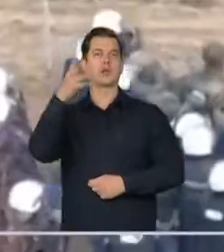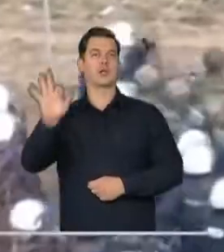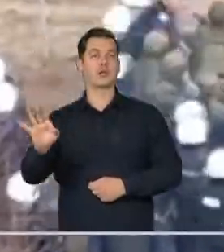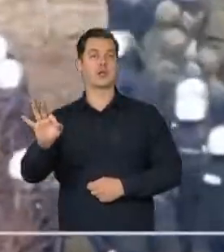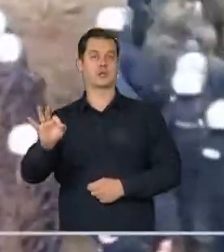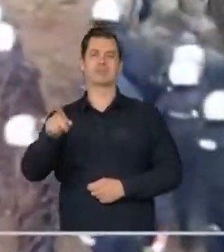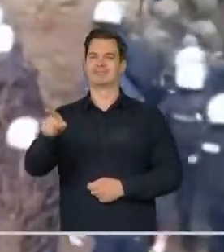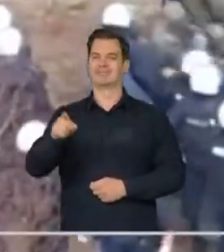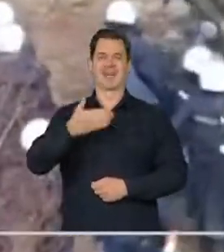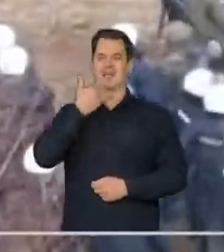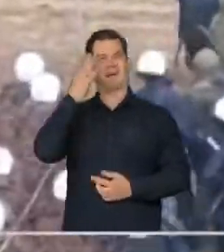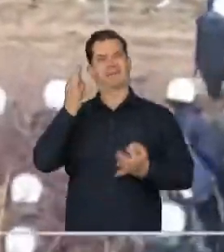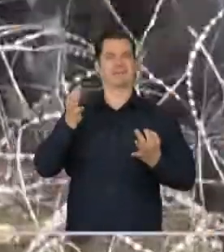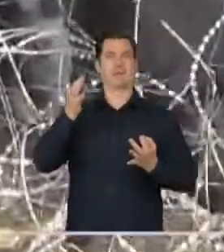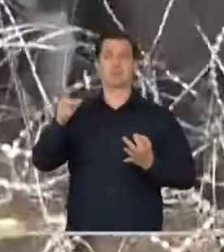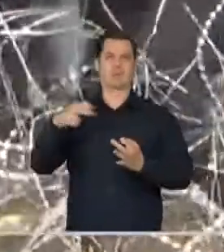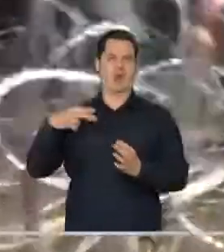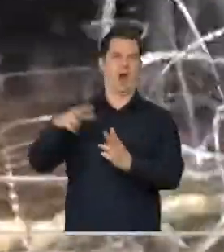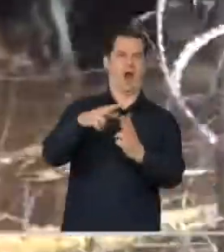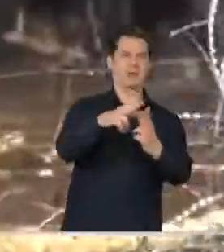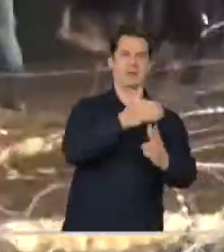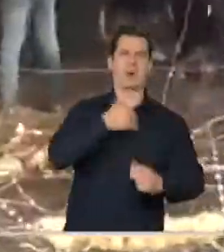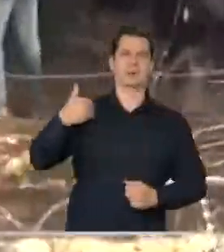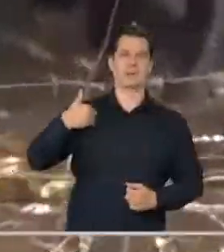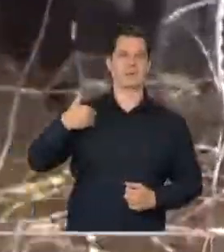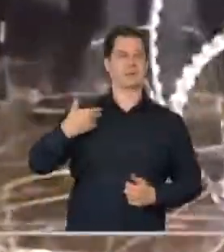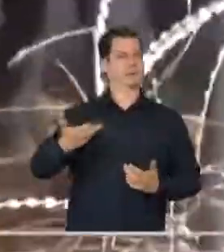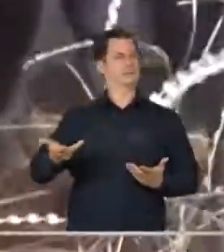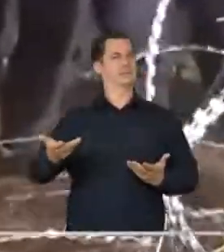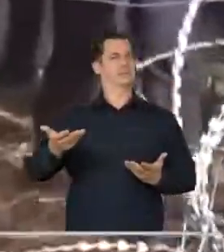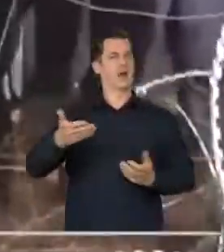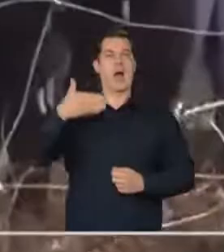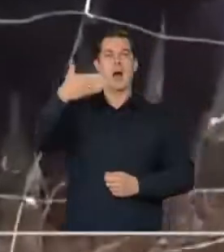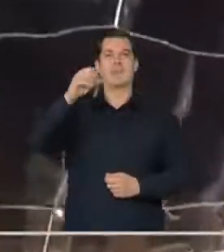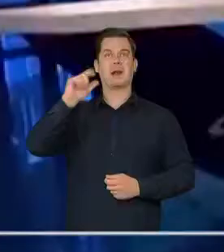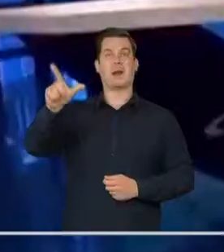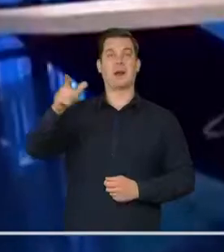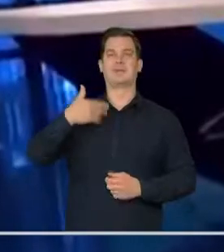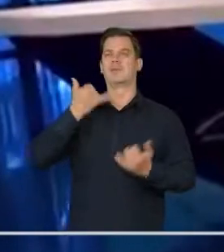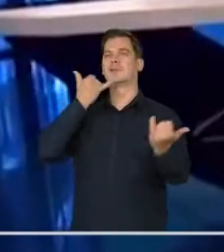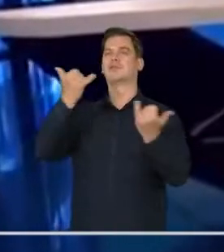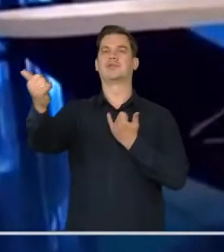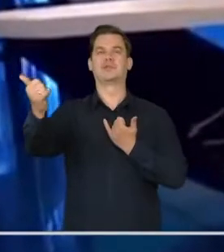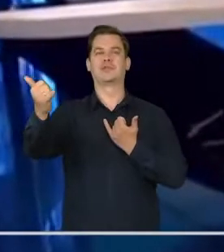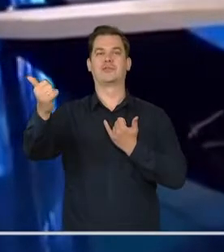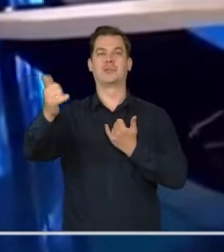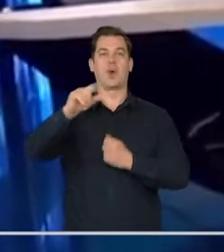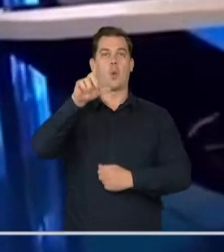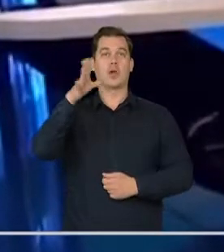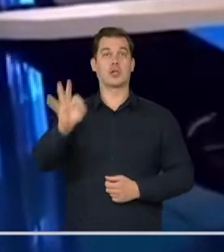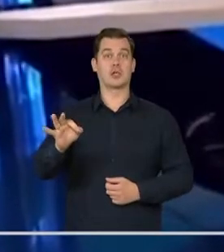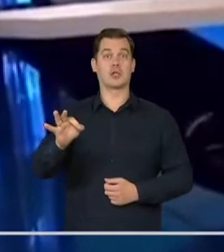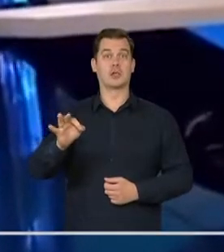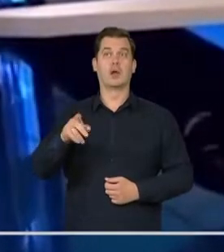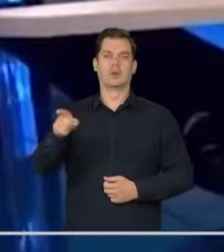Łukaszenka nie wahał się przeprowadzić hybrydowego ataku na Polskę. A niemiecka kanclerz Angela Merkel zadzwoniła do niego i, jak utrzymują rosyjskie